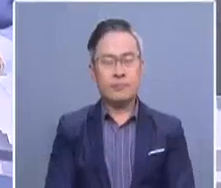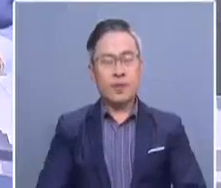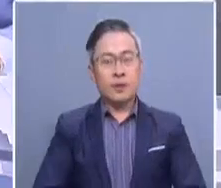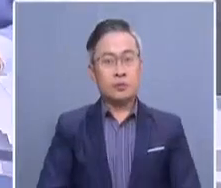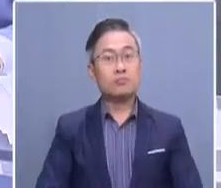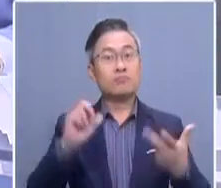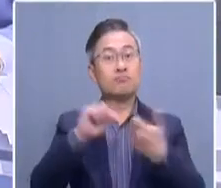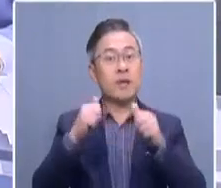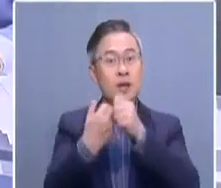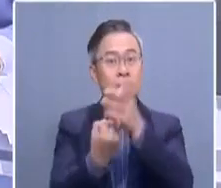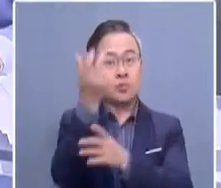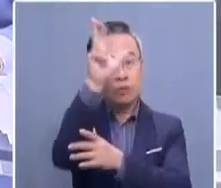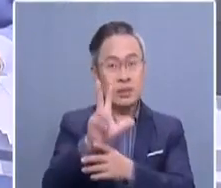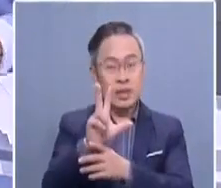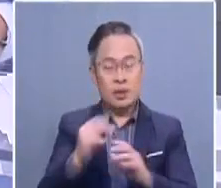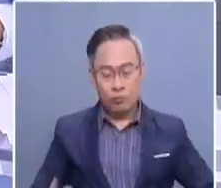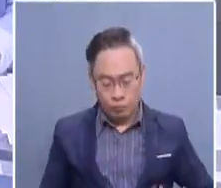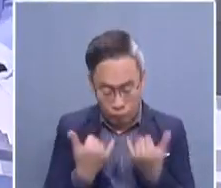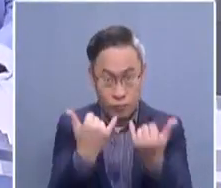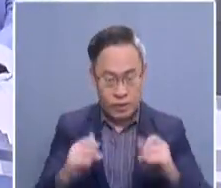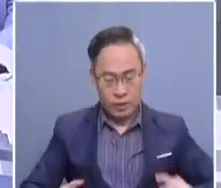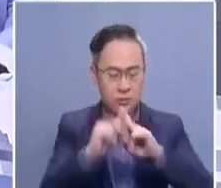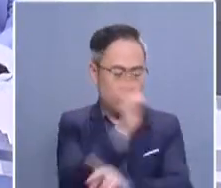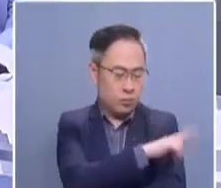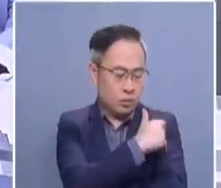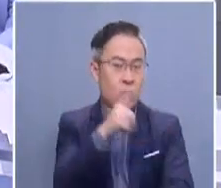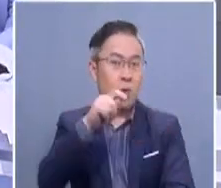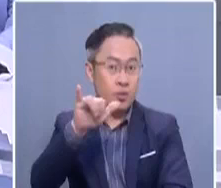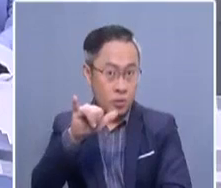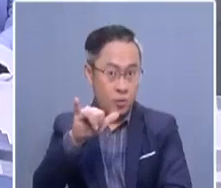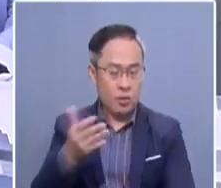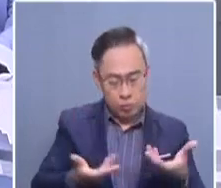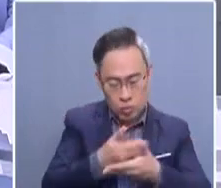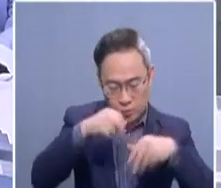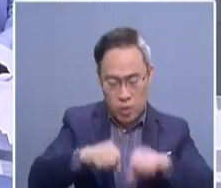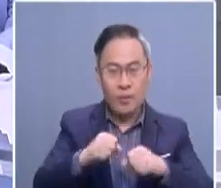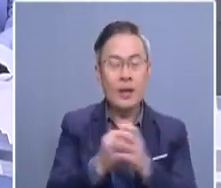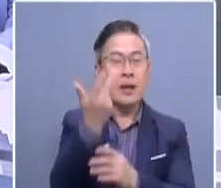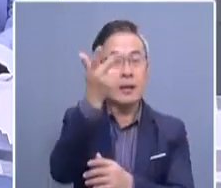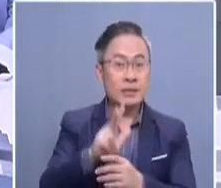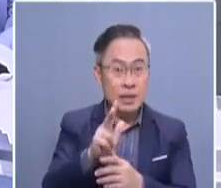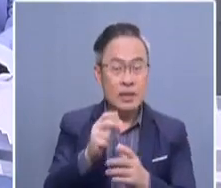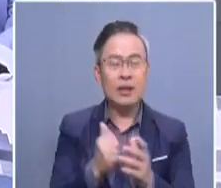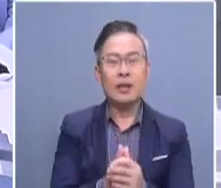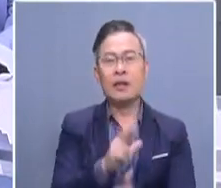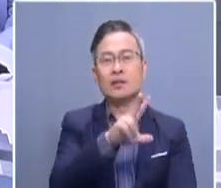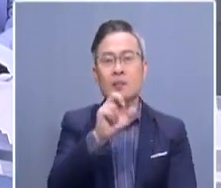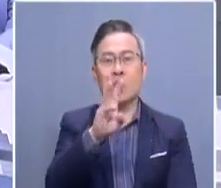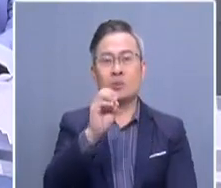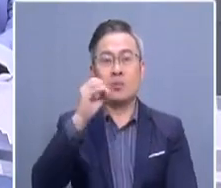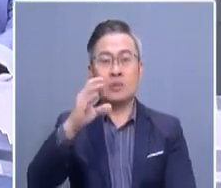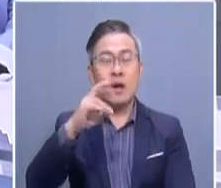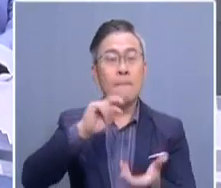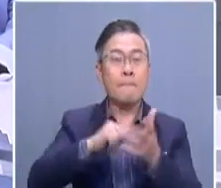กัญชานะครับทางกระทรวงสาธารณสุขและสำนักงานคณะกรรมการอาหารและยาหรือว่าอย.จัดงานกัญชากัญชง360องศ